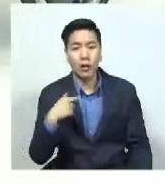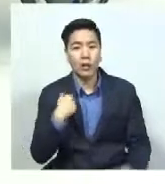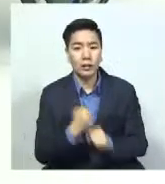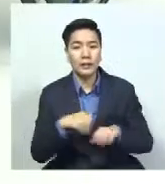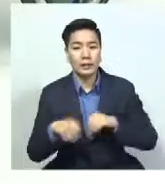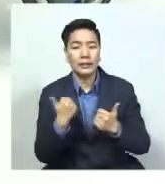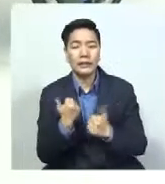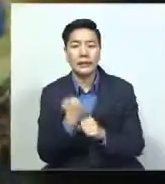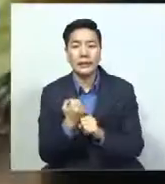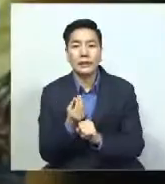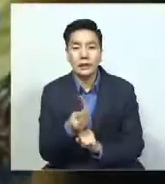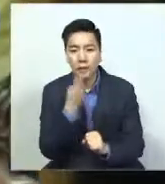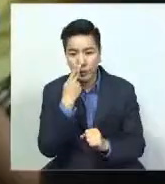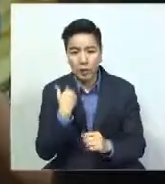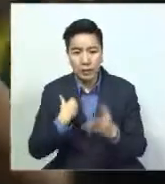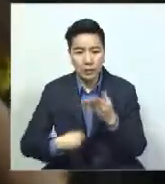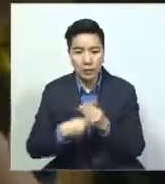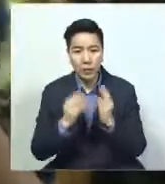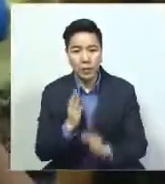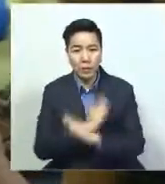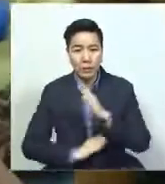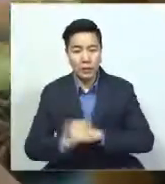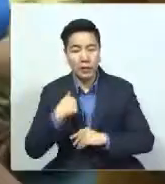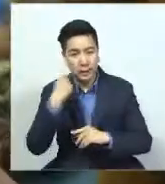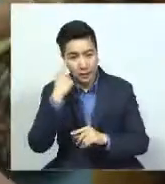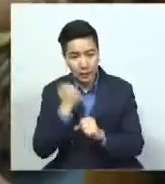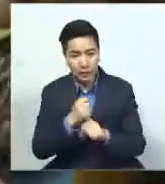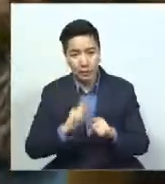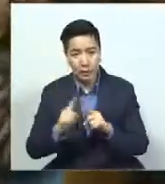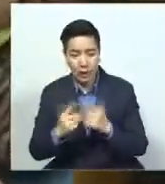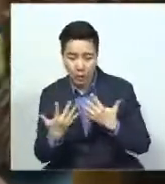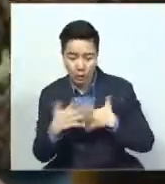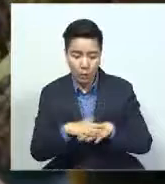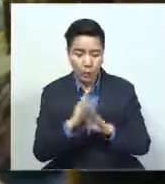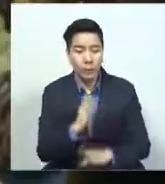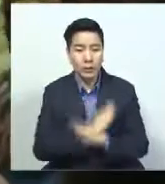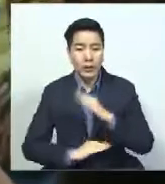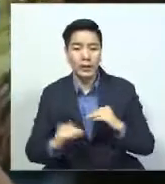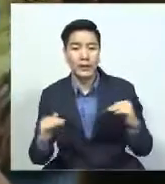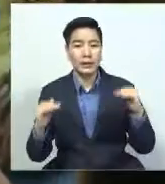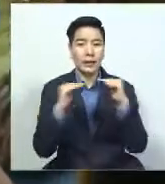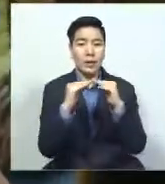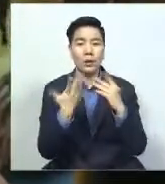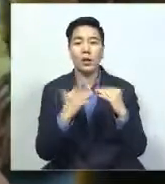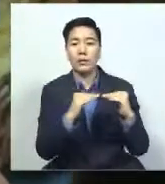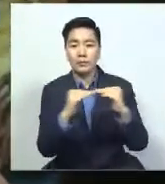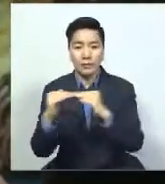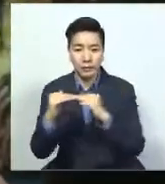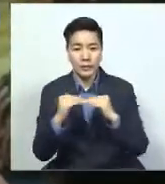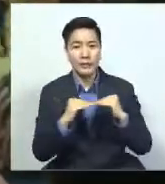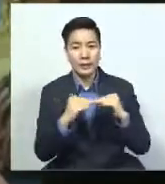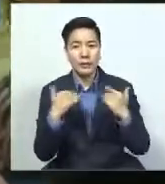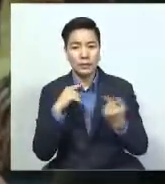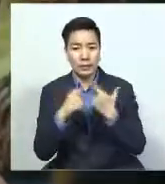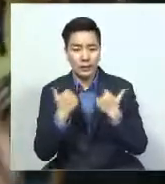การสากลภายใต้แนวคิดเสริมพลังคนพิการและการประกันการอยู่ร่วมกันในสังคมได้อย่างเสมอภาคทั่วถึงและเป็นธร